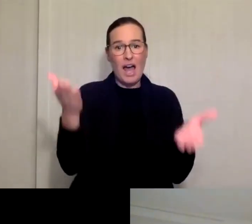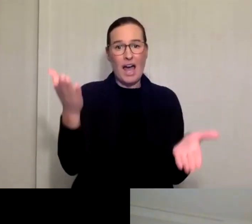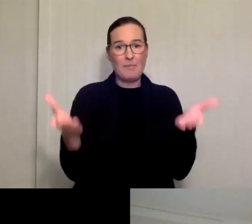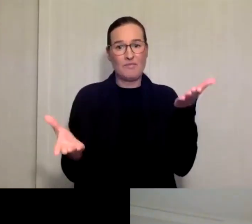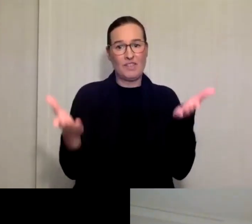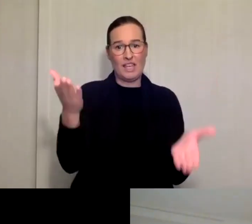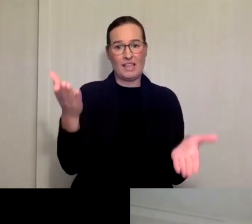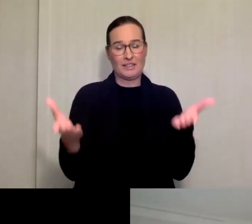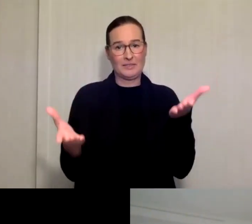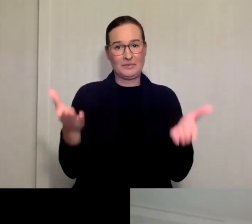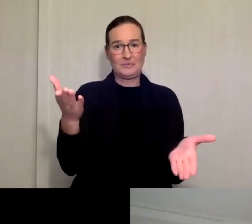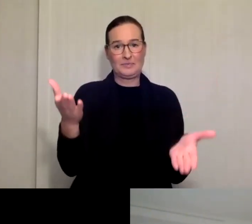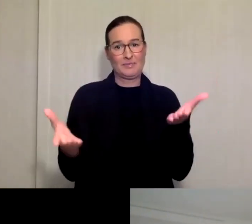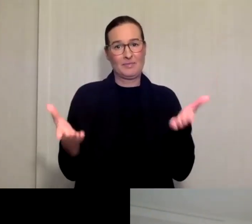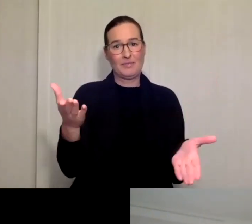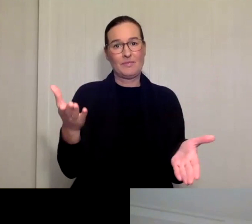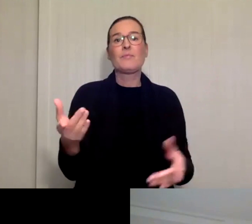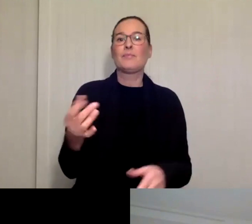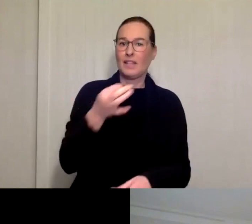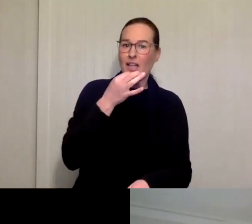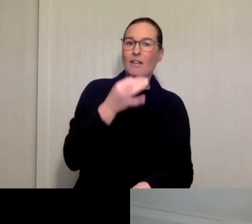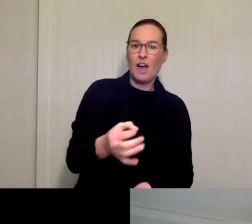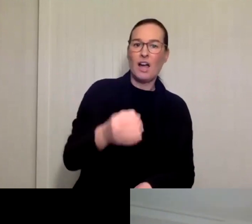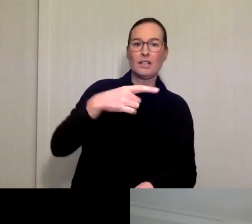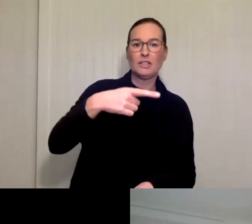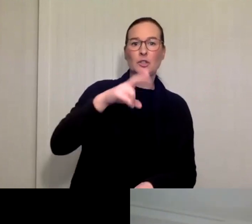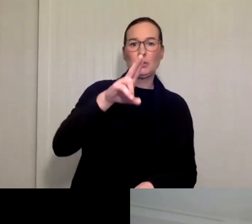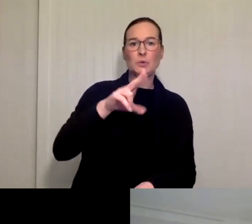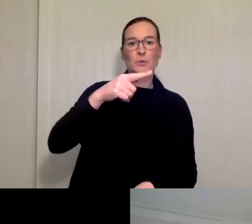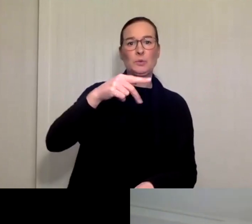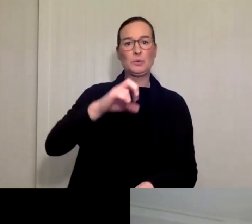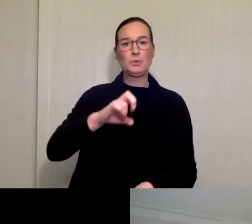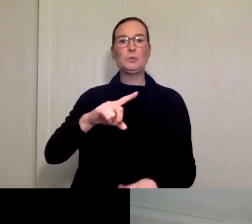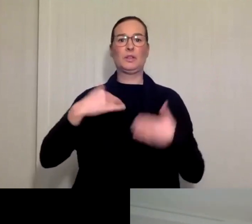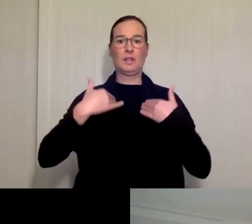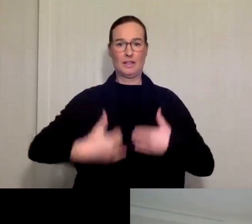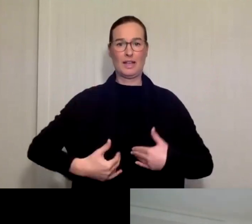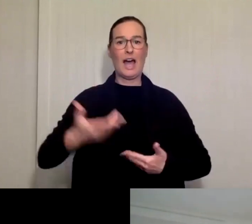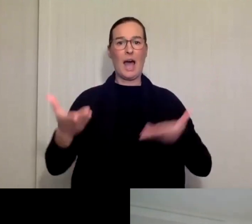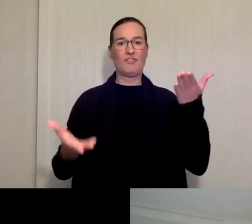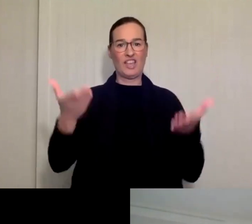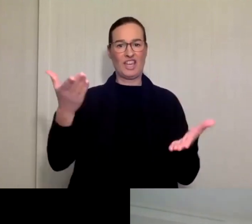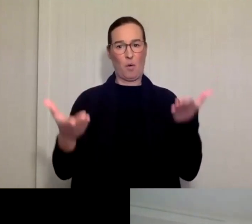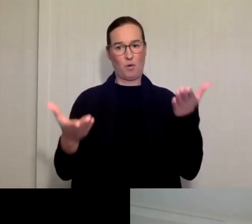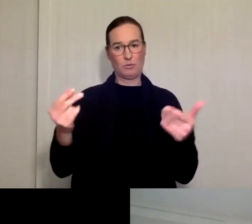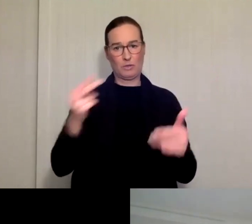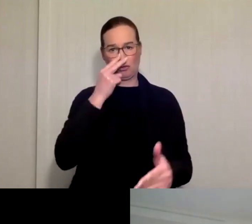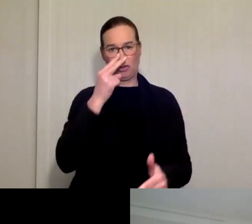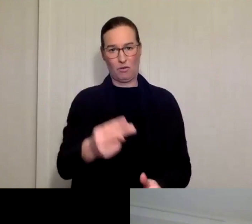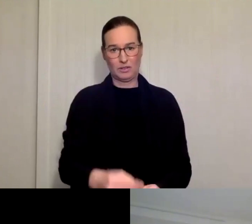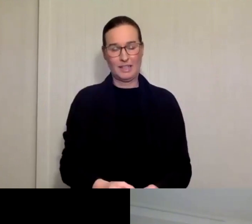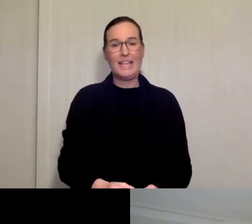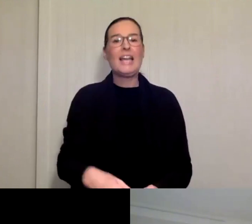Jahr gelernt habe. Noch dazu zur Frage einer Güterabwägung. Erstmal jetzt so die öffentliche Debatte. Okay, ich höre, Sie hätten es am